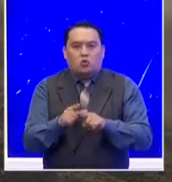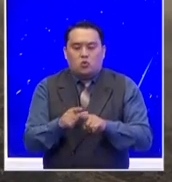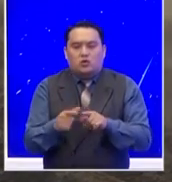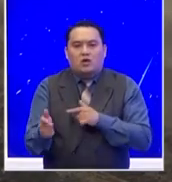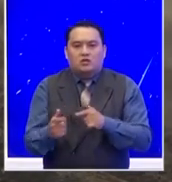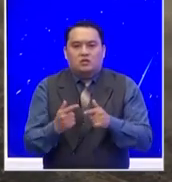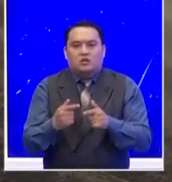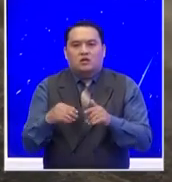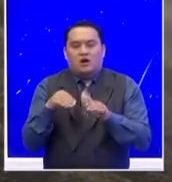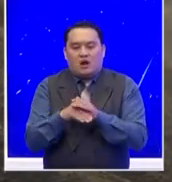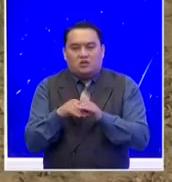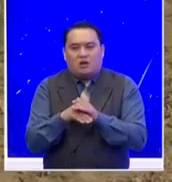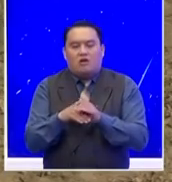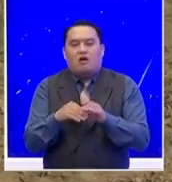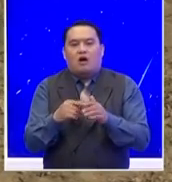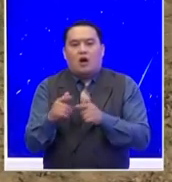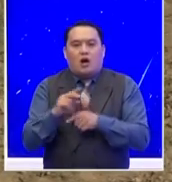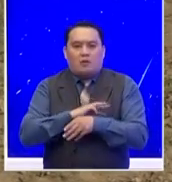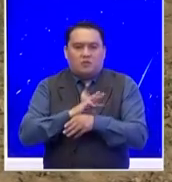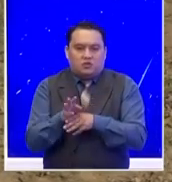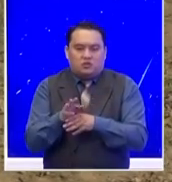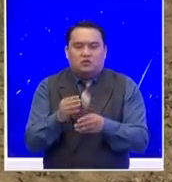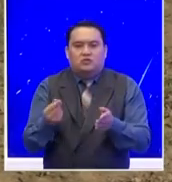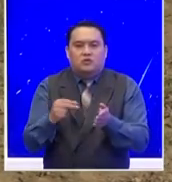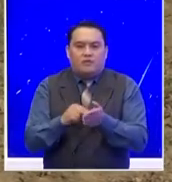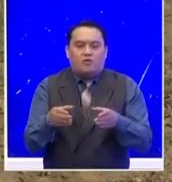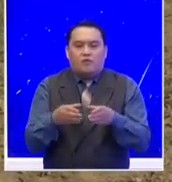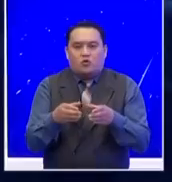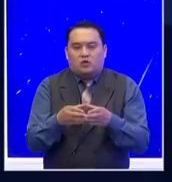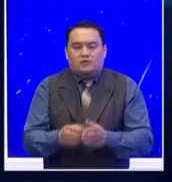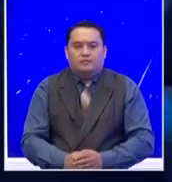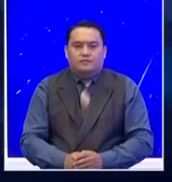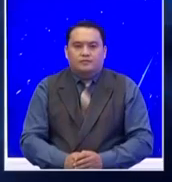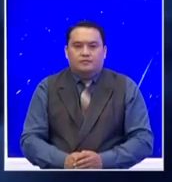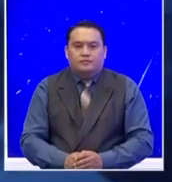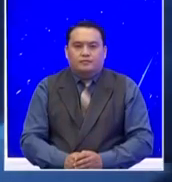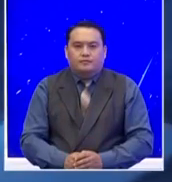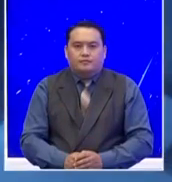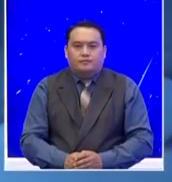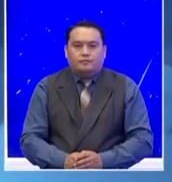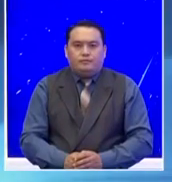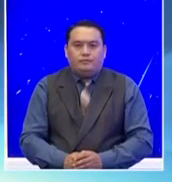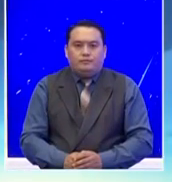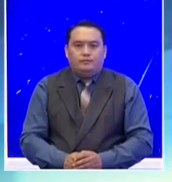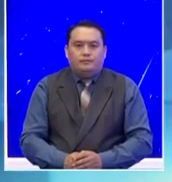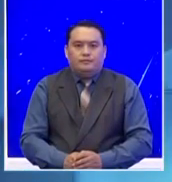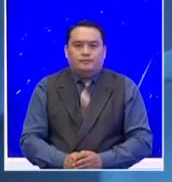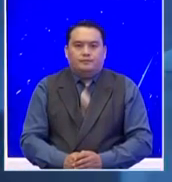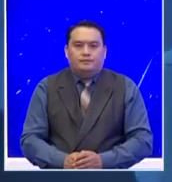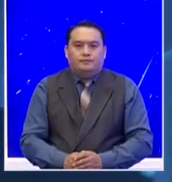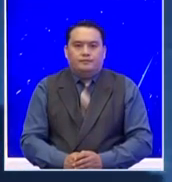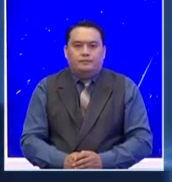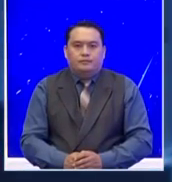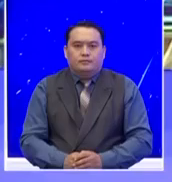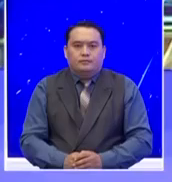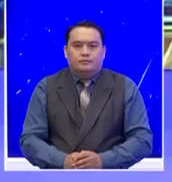закладываются в хранилища и обеспечивают часть стабилизационного фонда области. Азат Жумаханов, Степан Мерешко, телекомпания ЖТСУ,